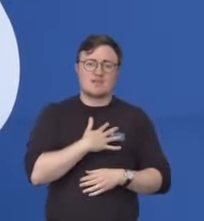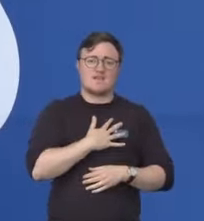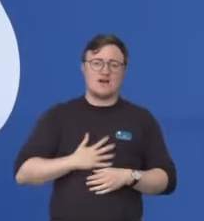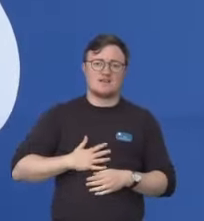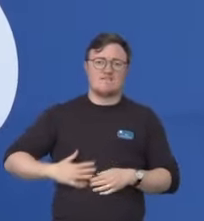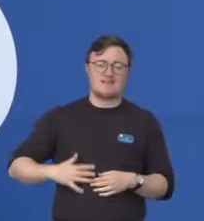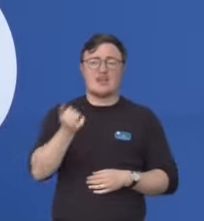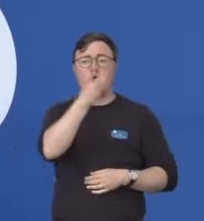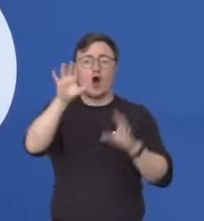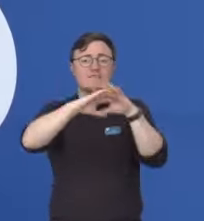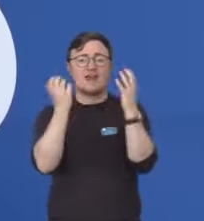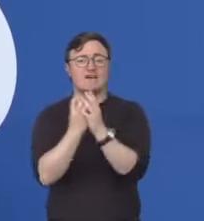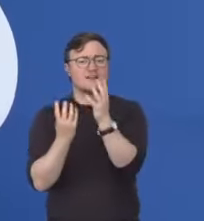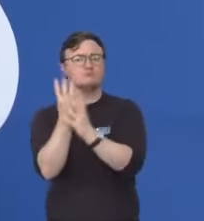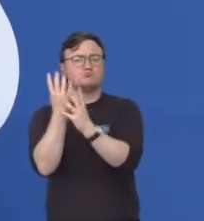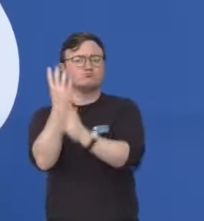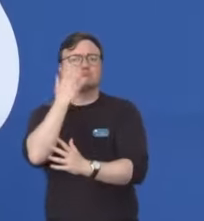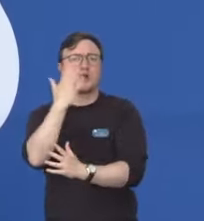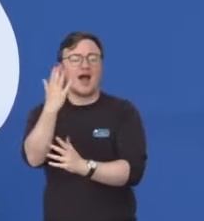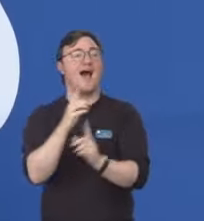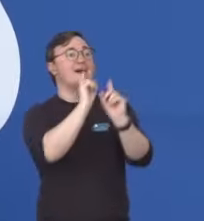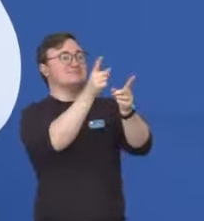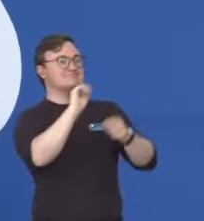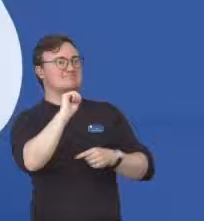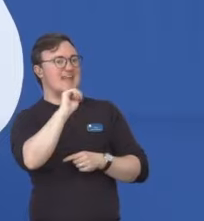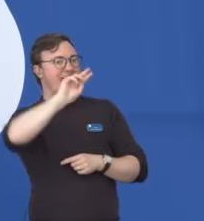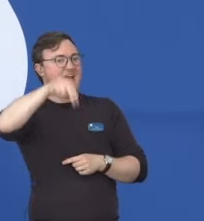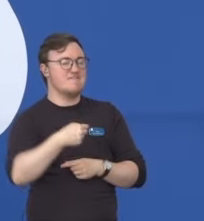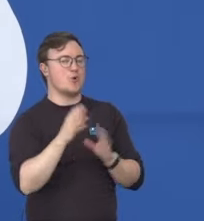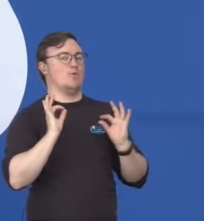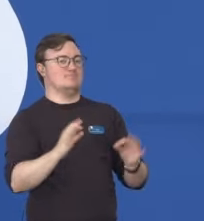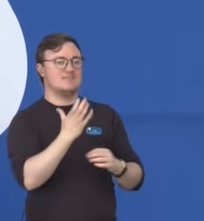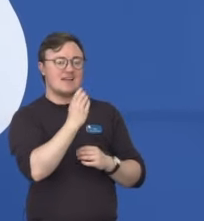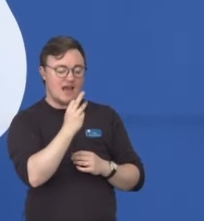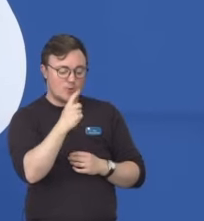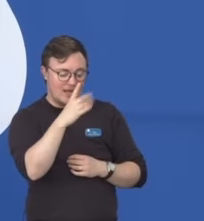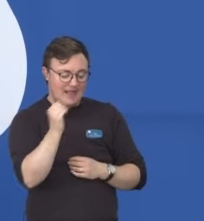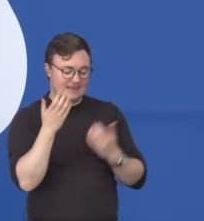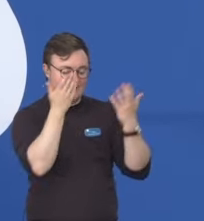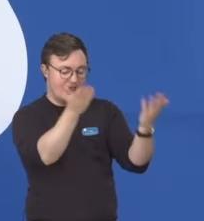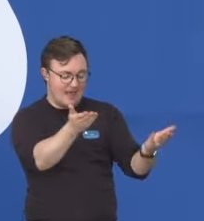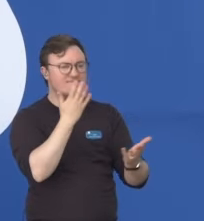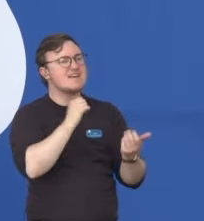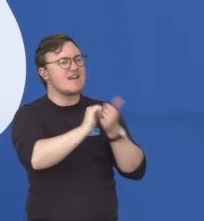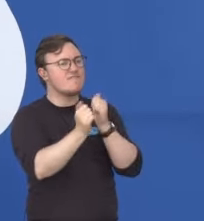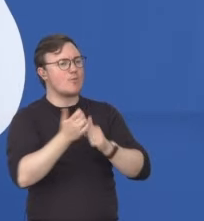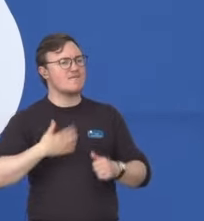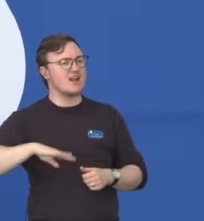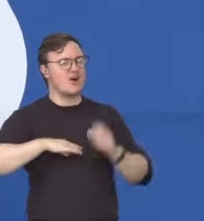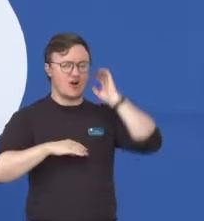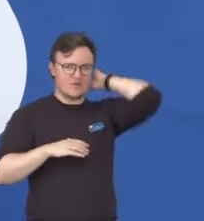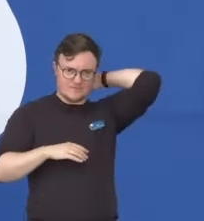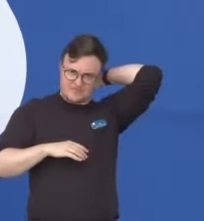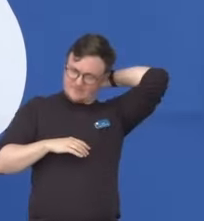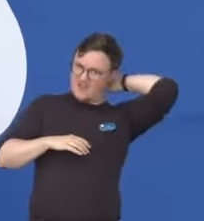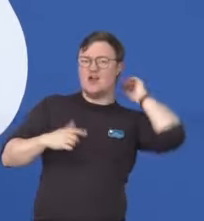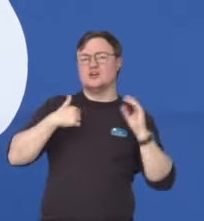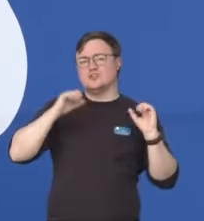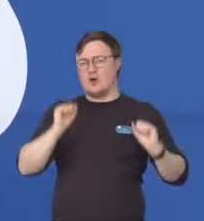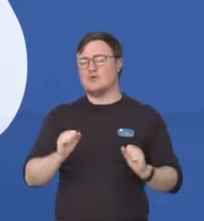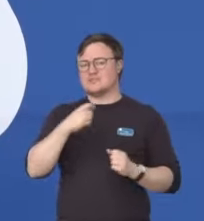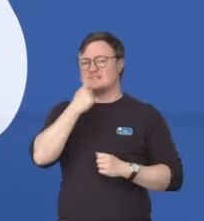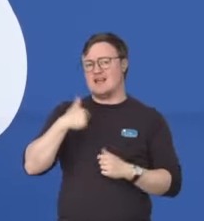världen klarar sig bättre i tillväxtligan. Där kom euron också. Vi får in Caroline. Varsågod. Reformer ni vill se. Nej, men jag måste säga att jag håller helt